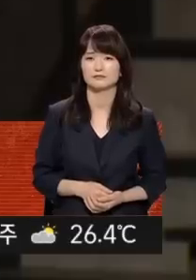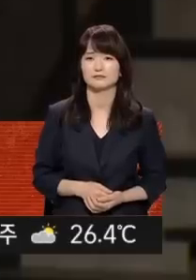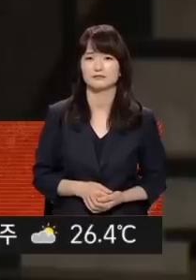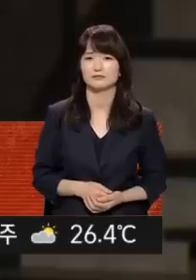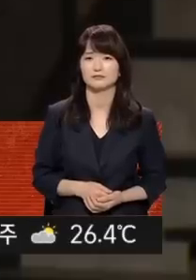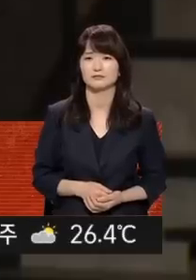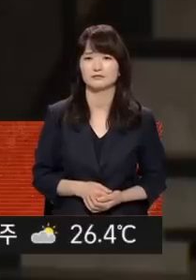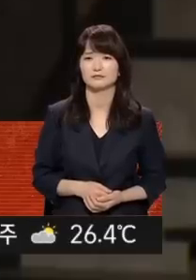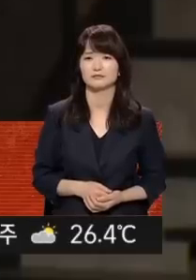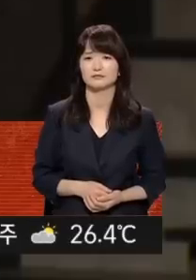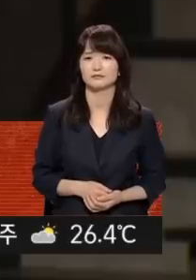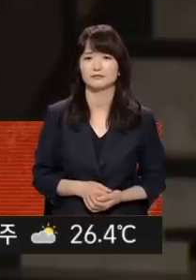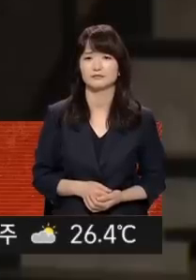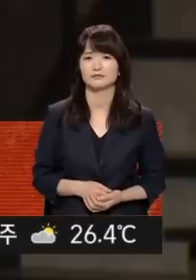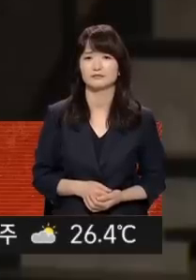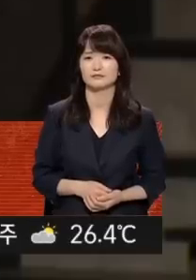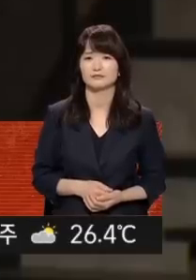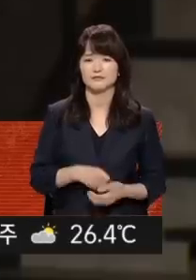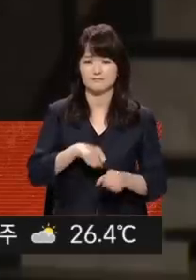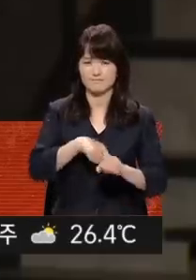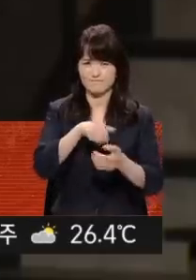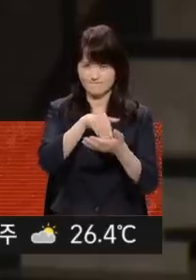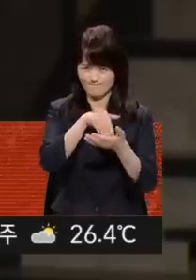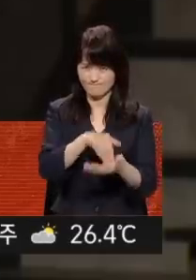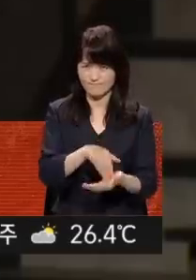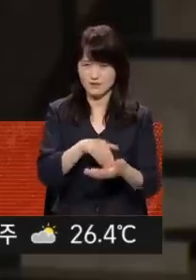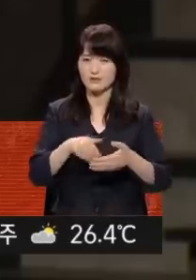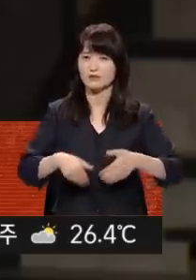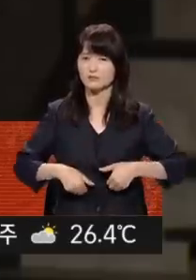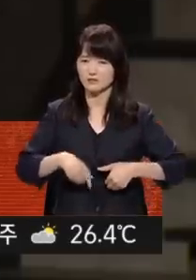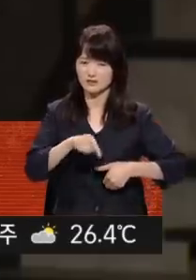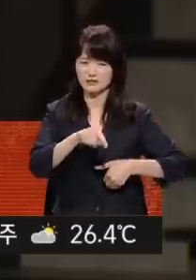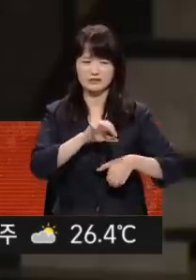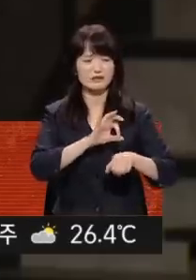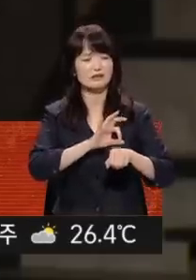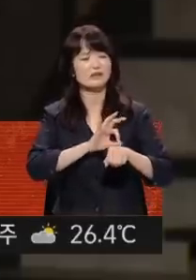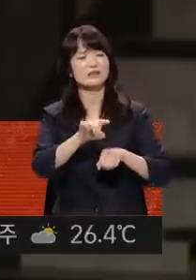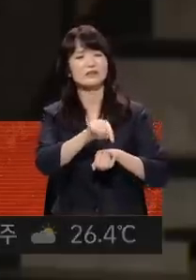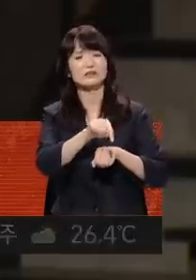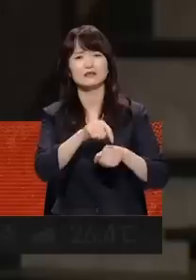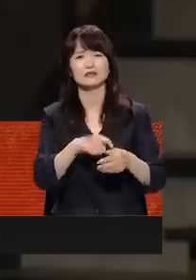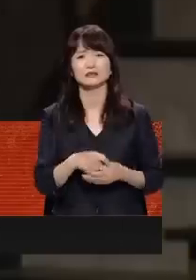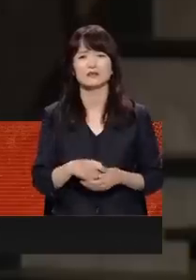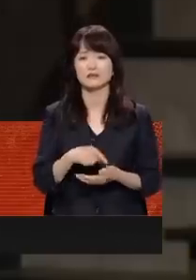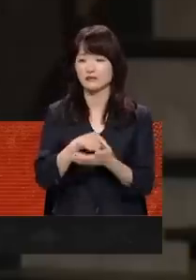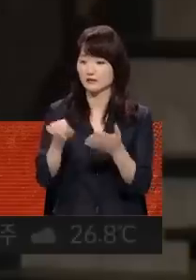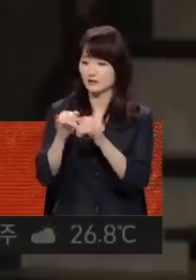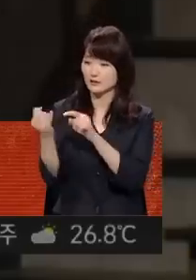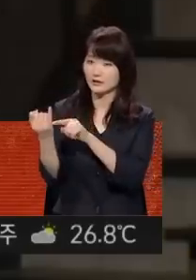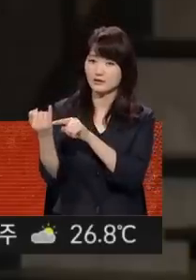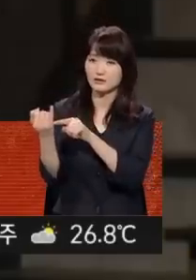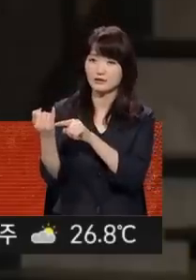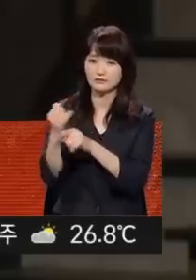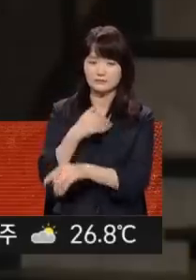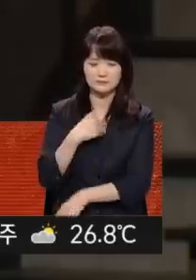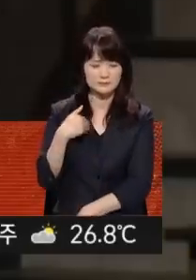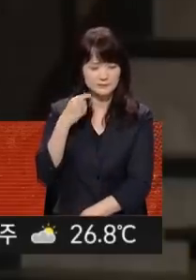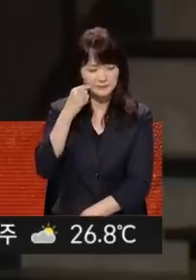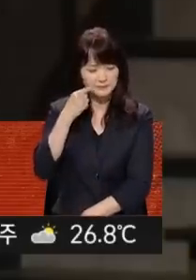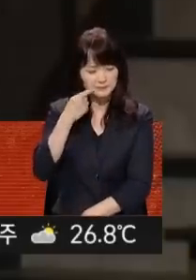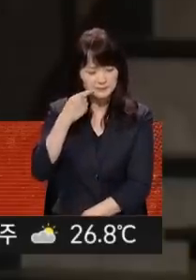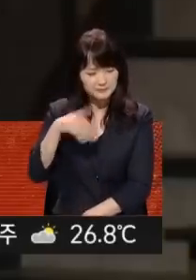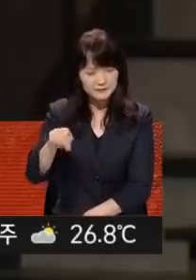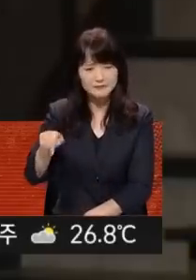아주 엄중한 그런 그 처벌을 해야 되는데 그런 것이 제대로 이루어지지 않고 지금 피해자는 그것에 대해서 만족하지 못하는